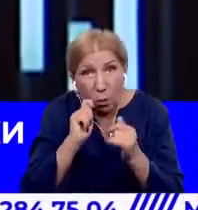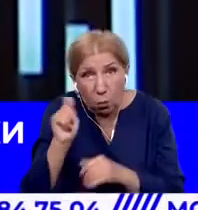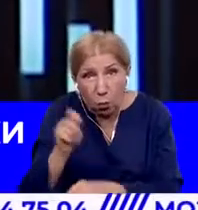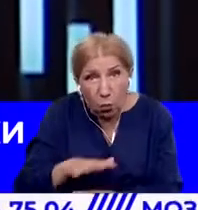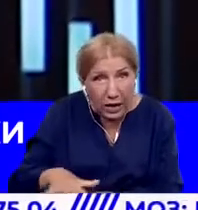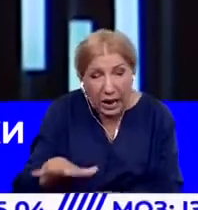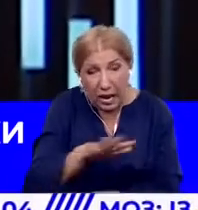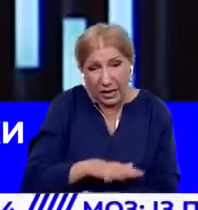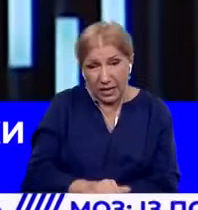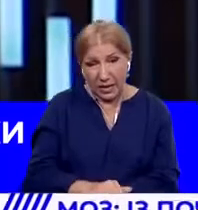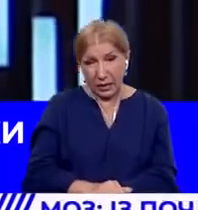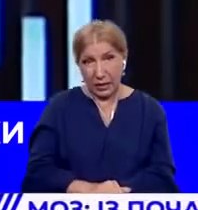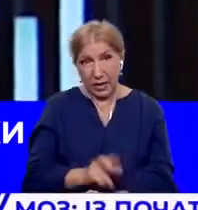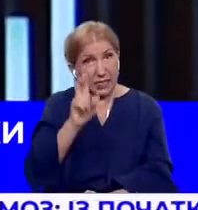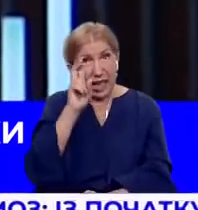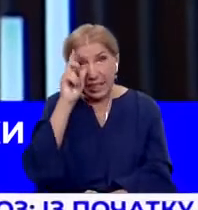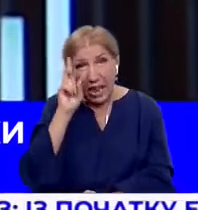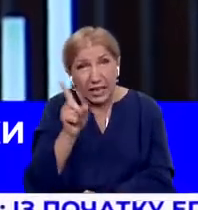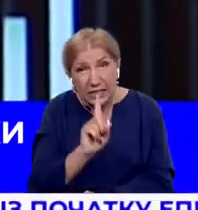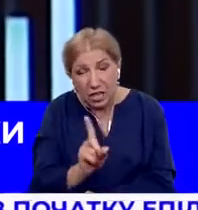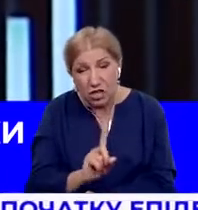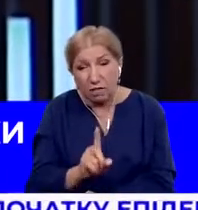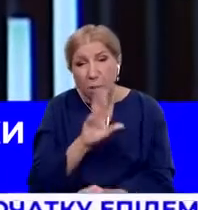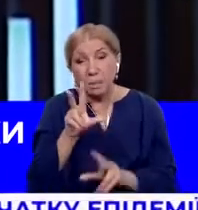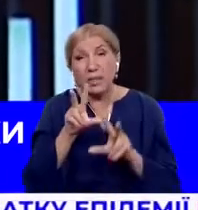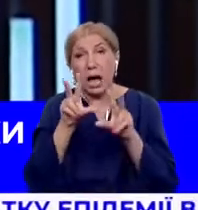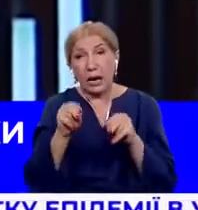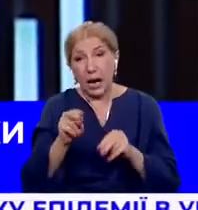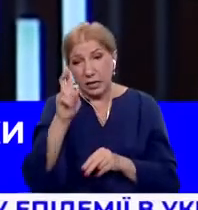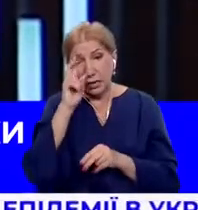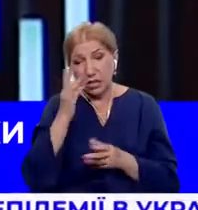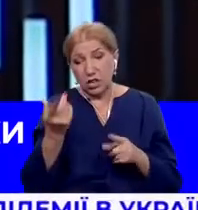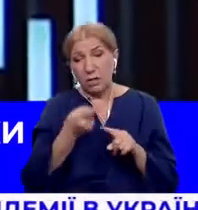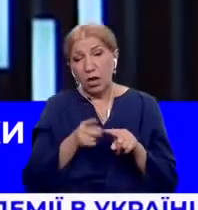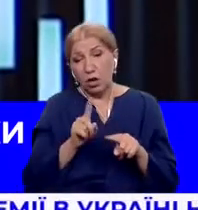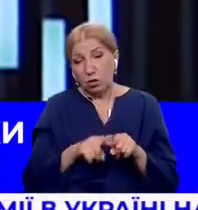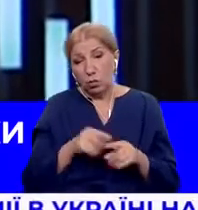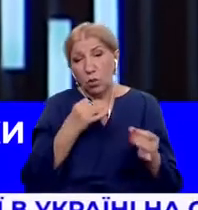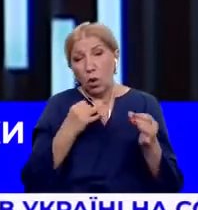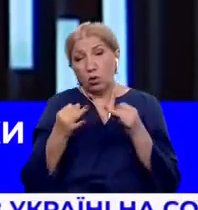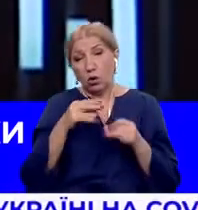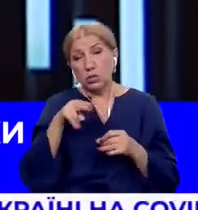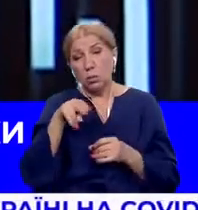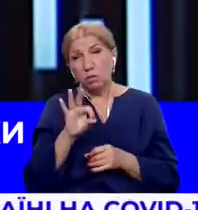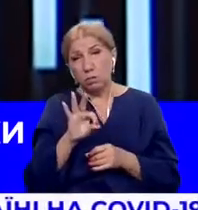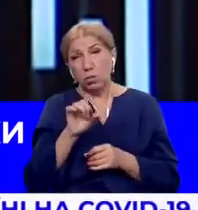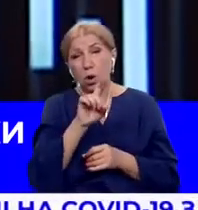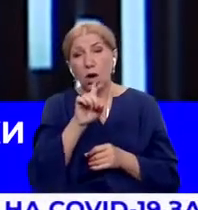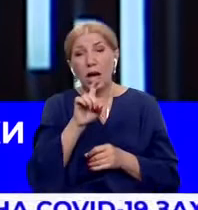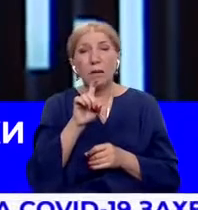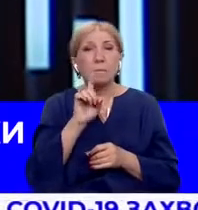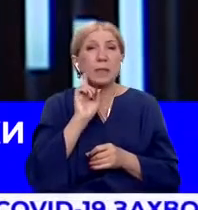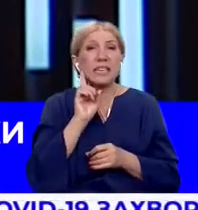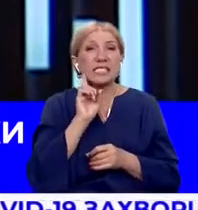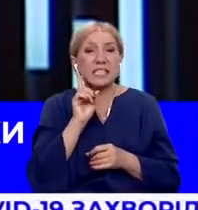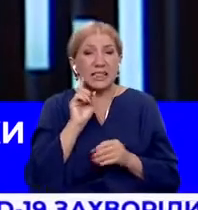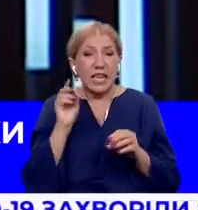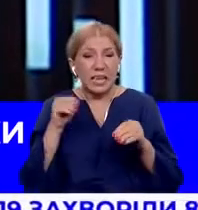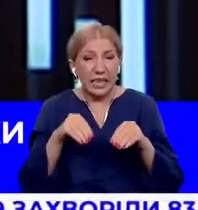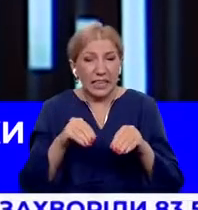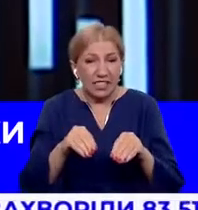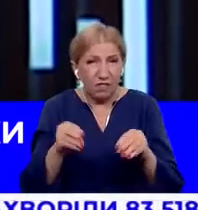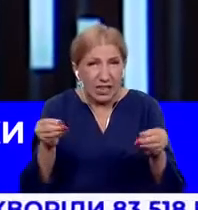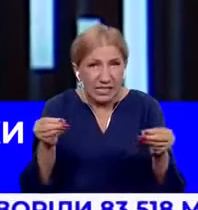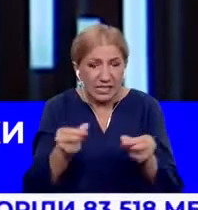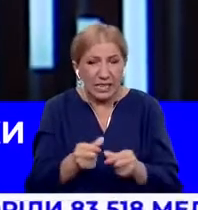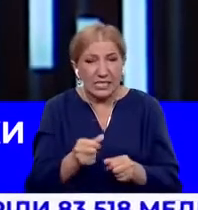які заводяться в саму державу під гарантії держави. Тому, знову ж таки, розмови про зелені інвестиції, про інвестиції